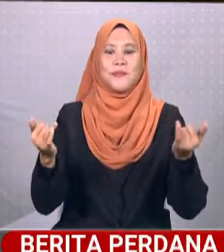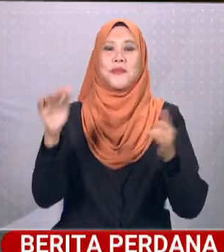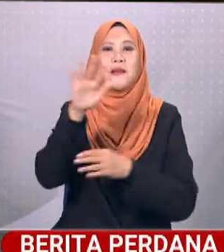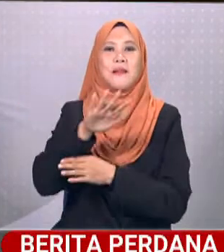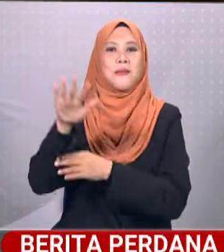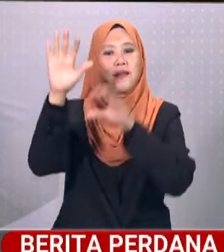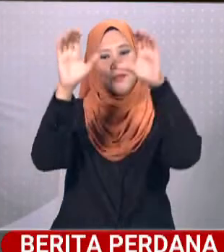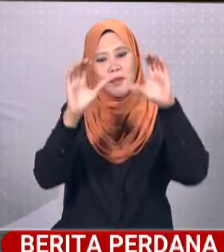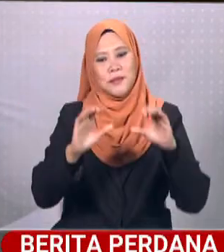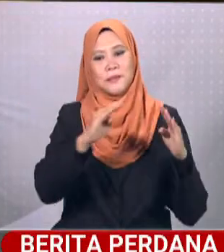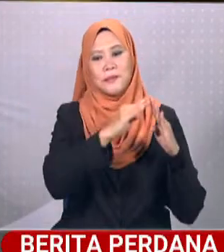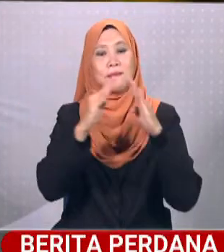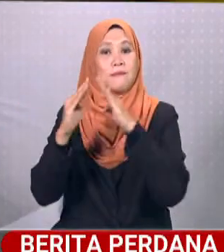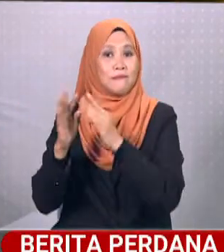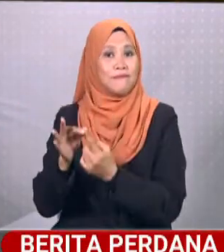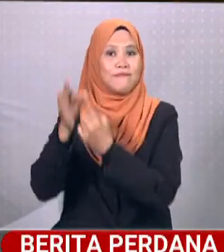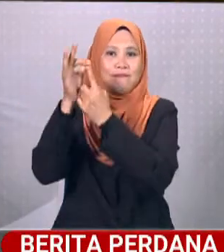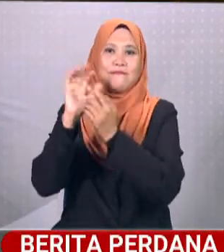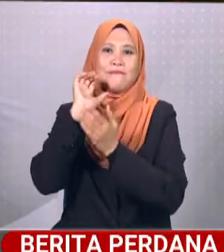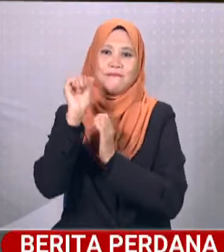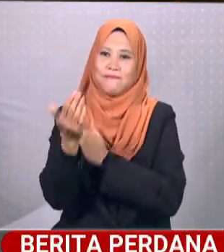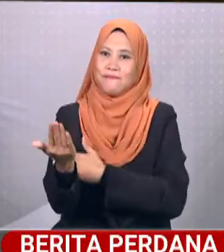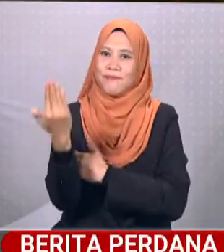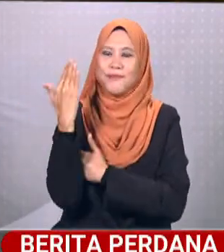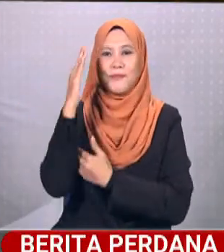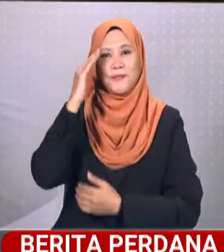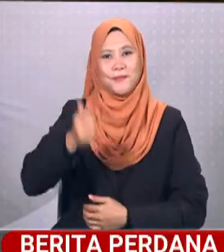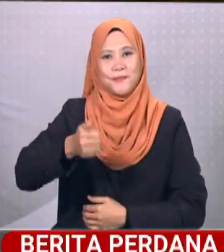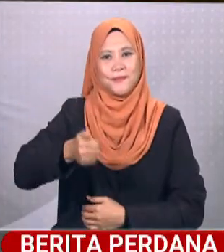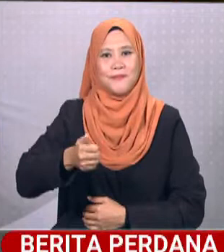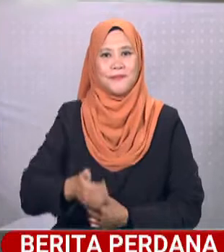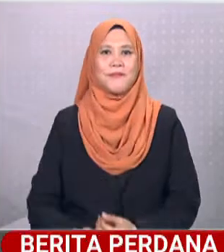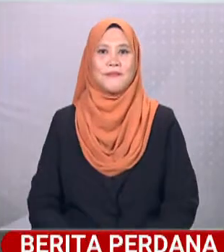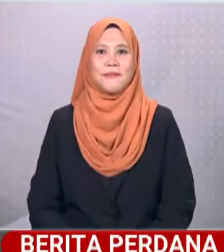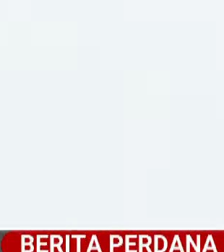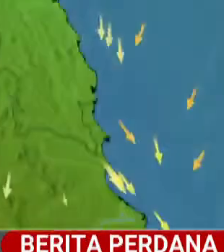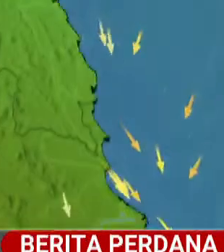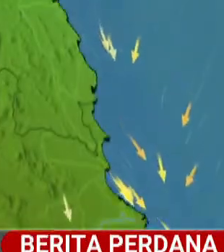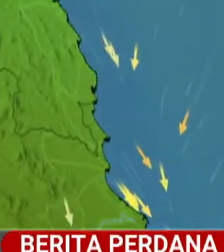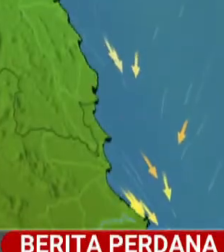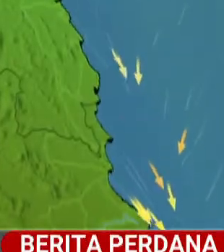bagi bandar-bandar utama di seluruh Malaysia sepanjang pagi esok. Saya Farah Alim, Assalamualaikum.